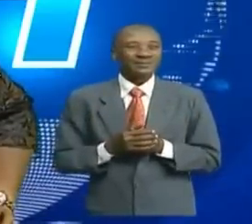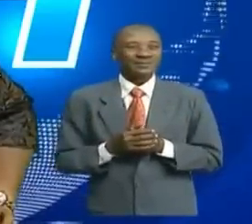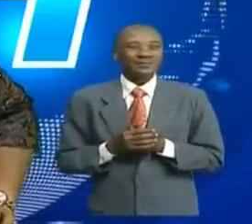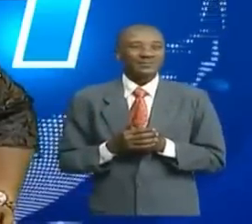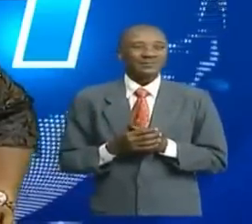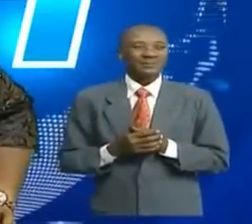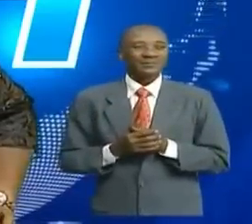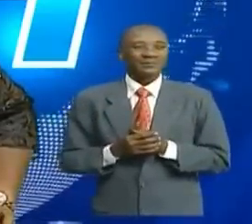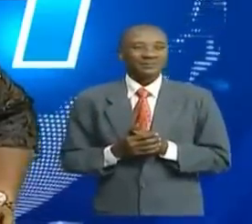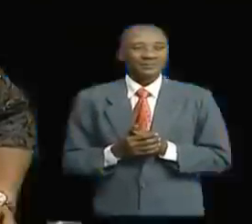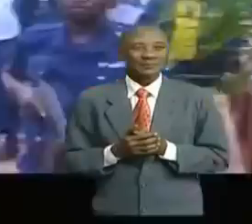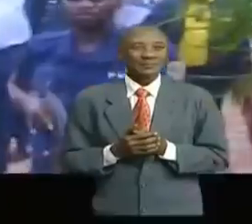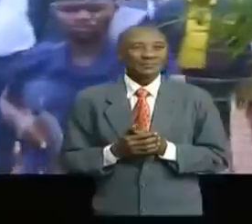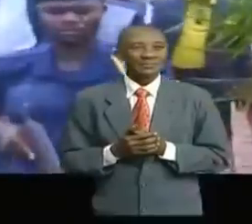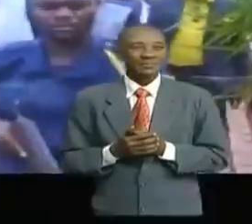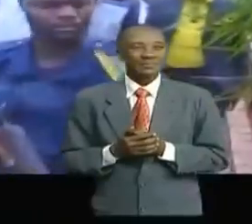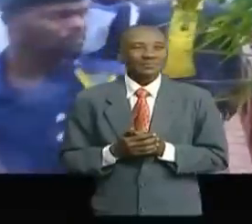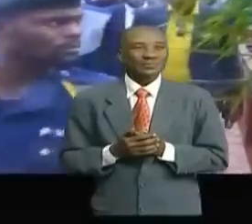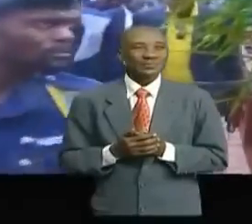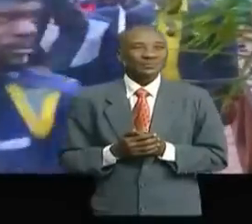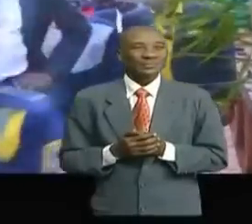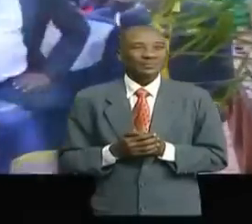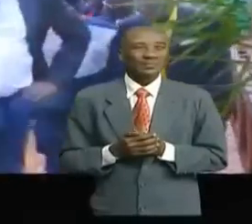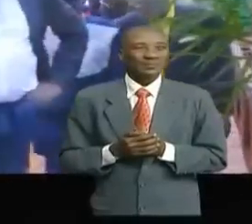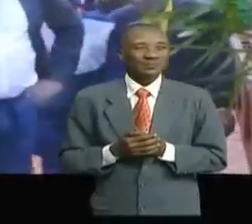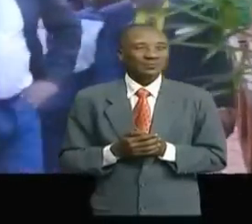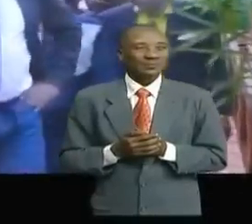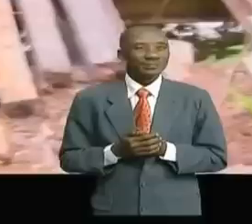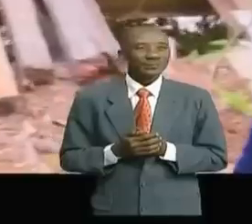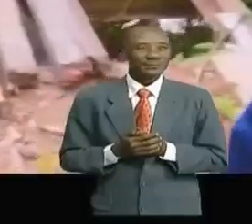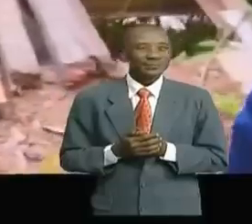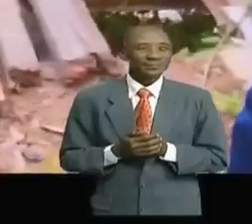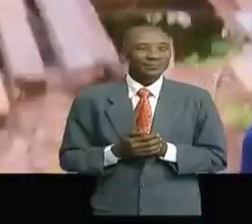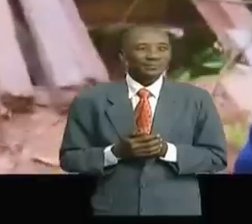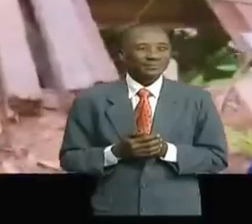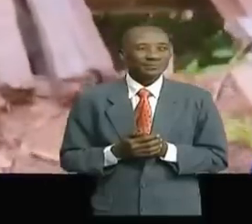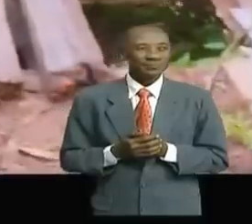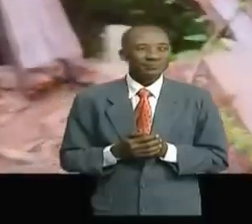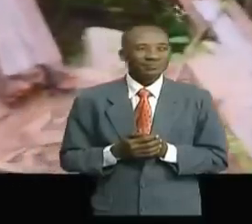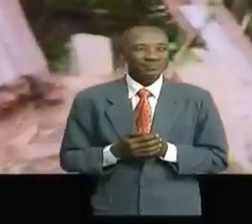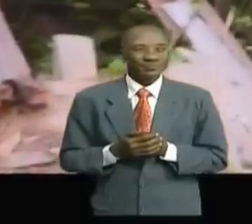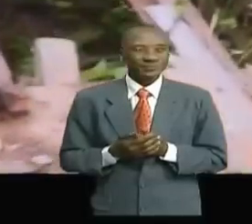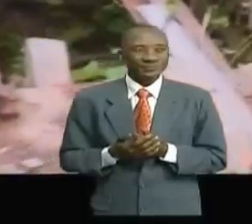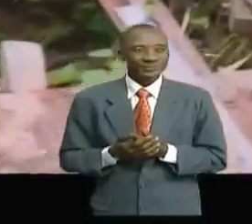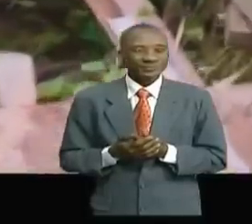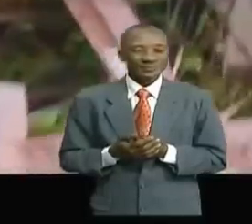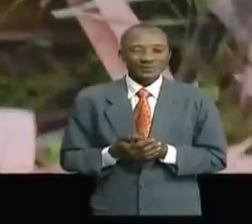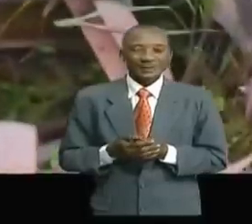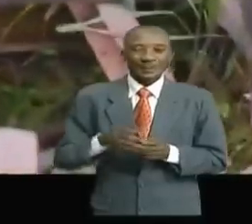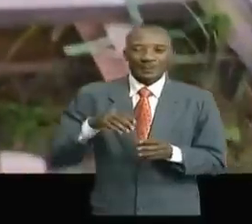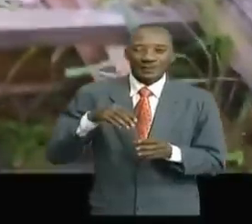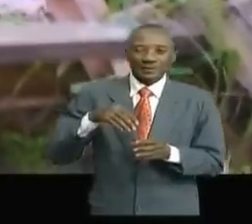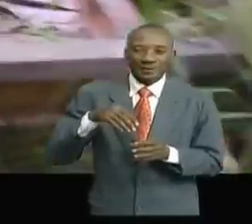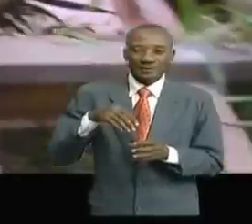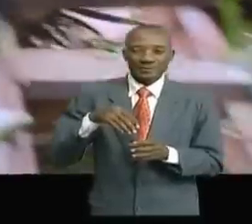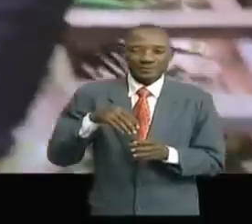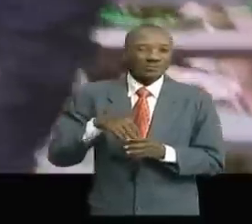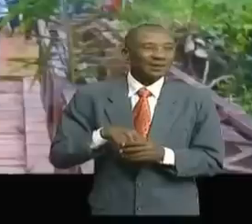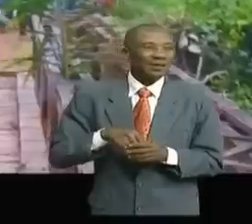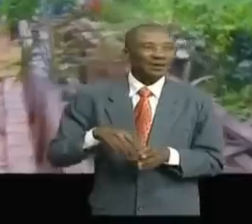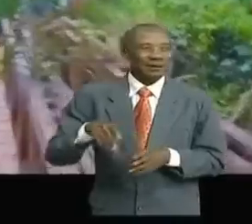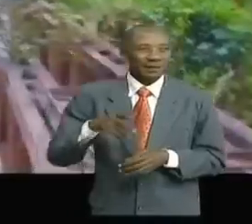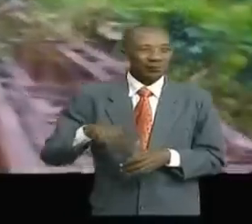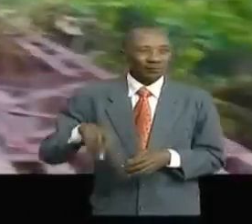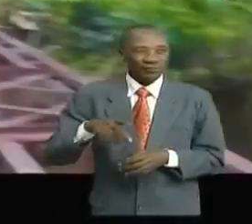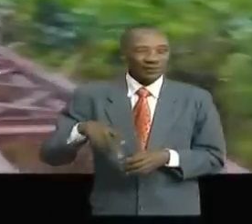accident. Reportage. Pont Louvois, qui facilitait le trafic entre la cité de Kitangwa et la ville de Chicapa, passant par